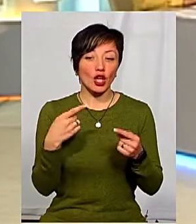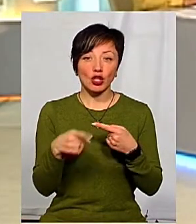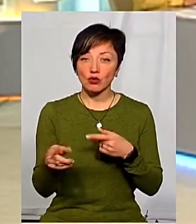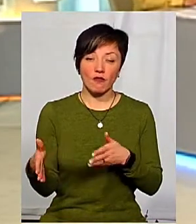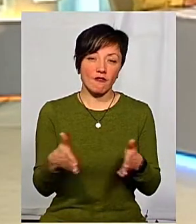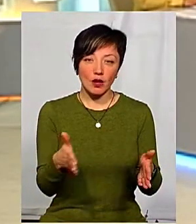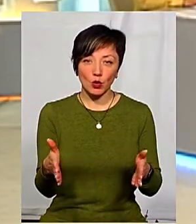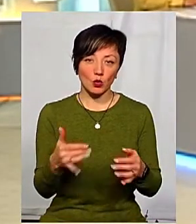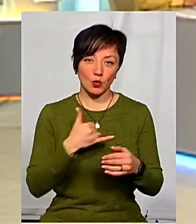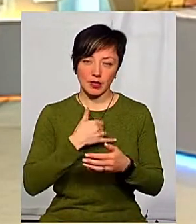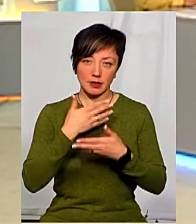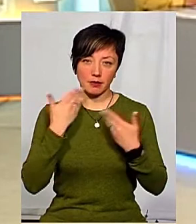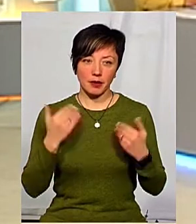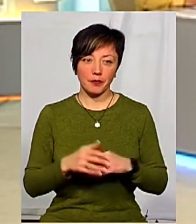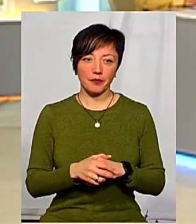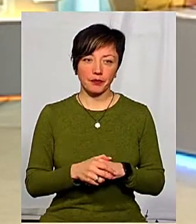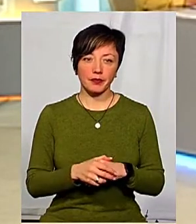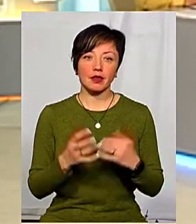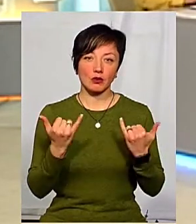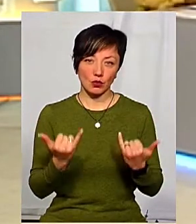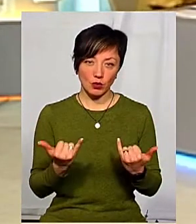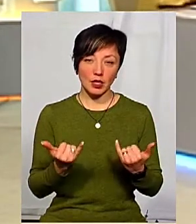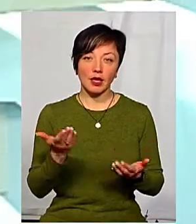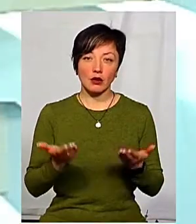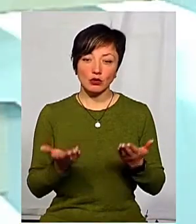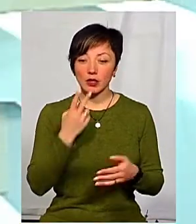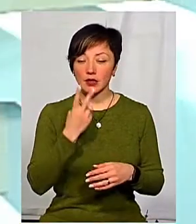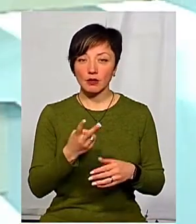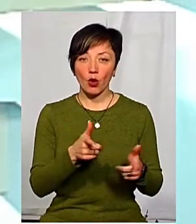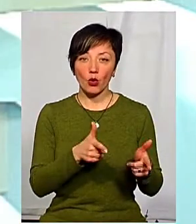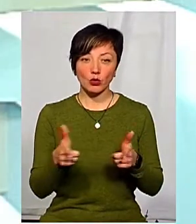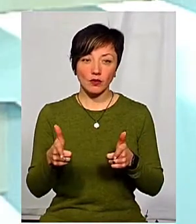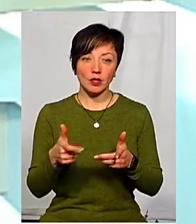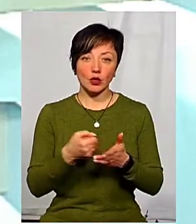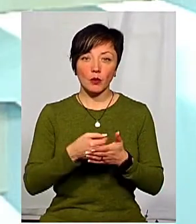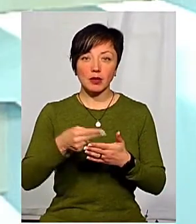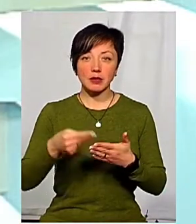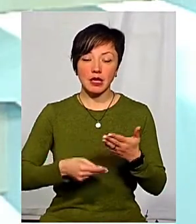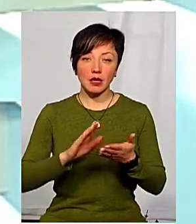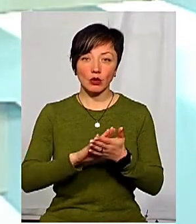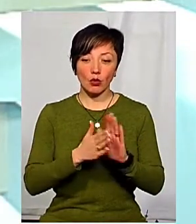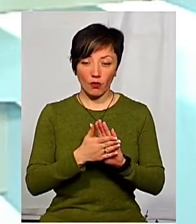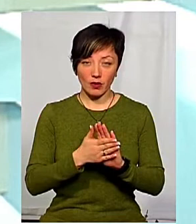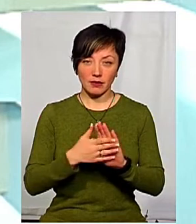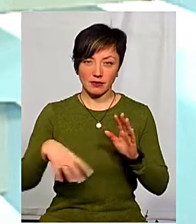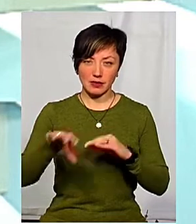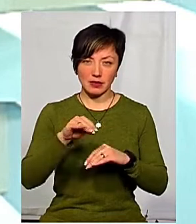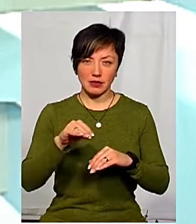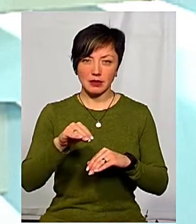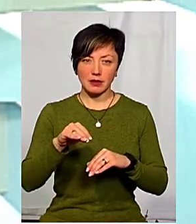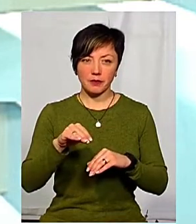іншого виходу немає. І на сьогодні, звичайно, якщо ми дивимося готовність до підписання договорів,